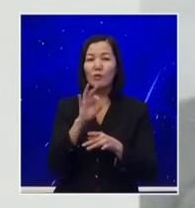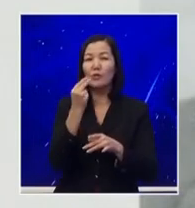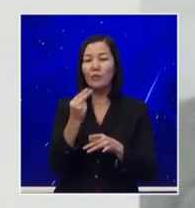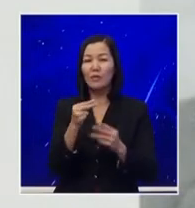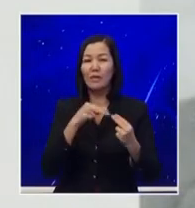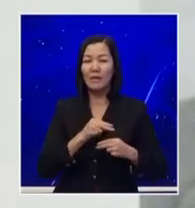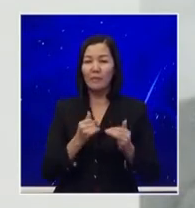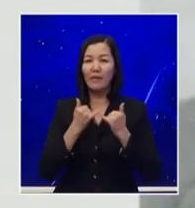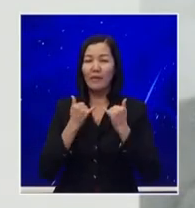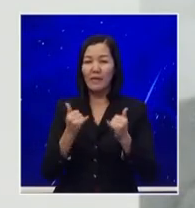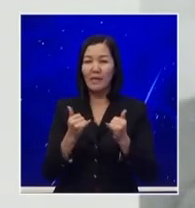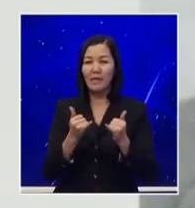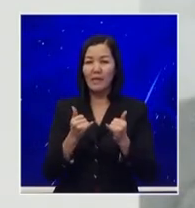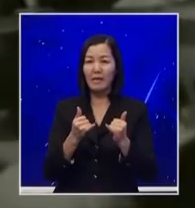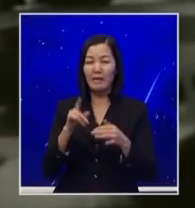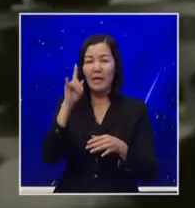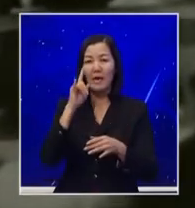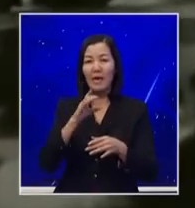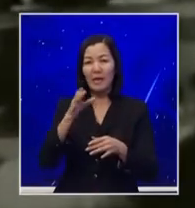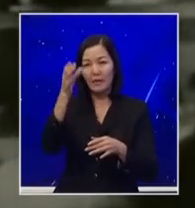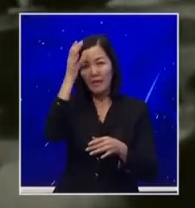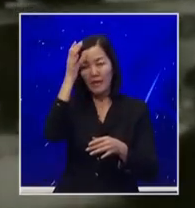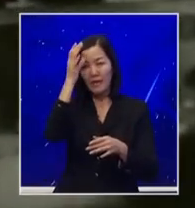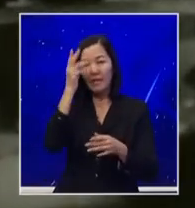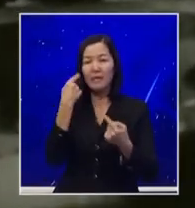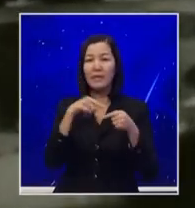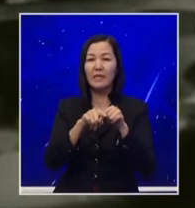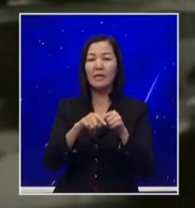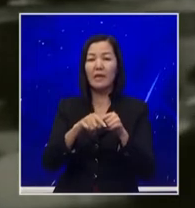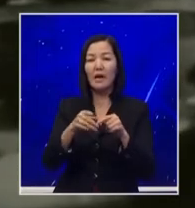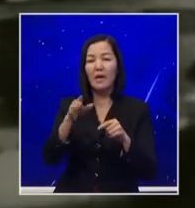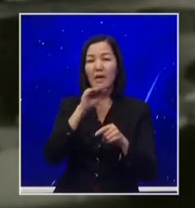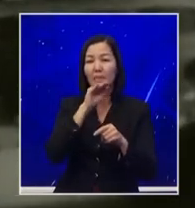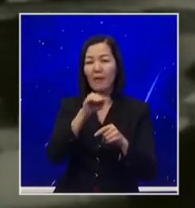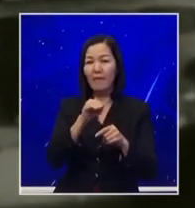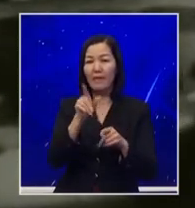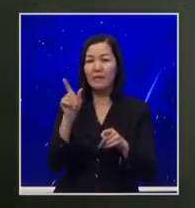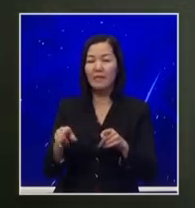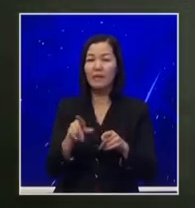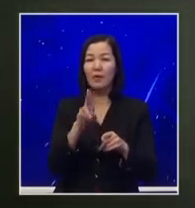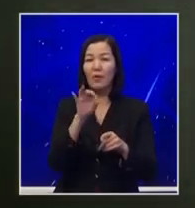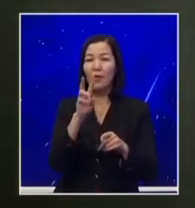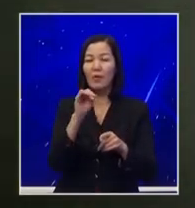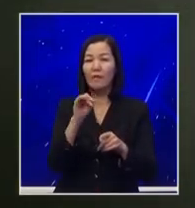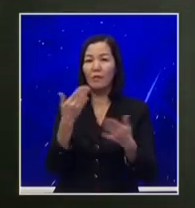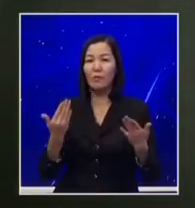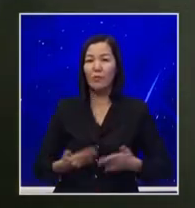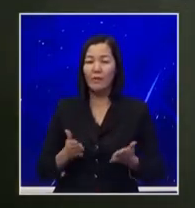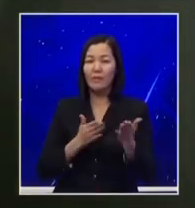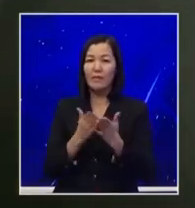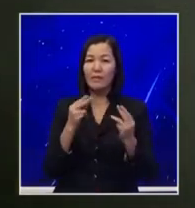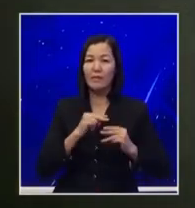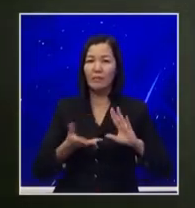еңбегері, Қазақ КСР ғылым академиясының академигі, техника ғылымдарының докторы, Дінмұхамед Ахметұлының өмірі мен саяси еңбек